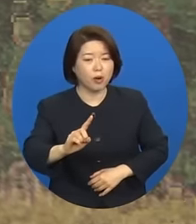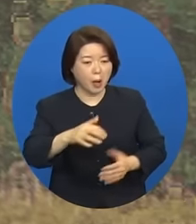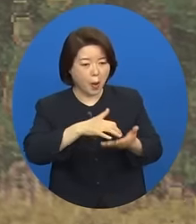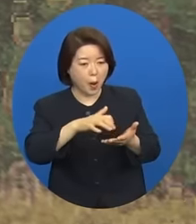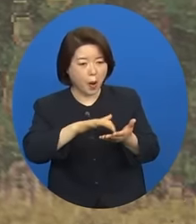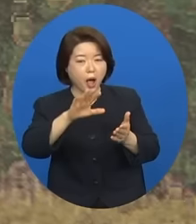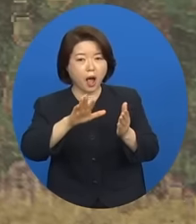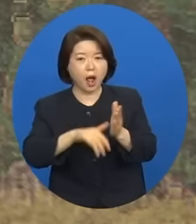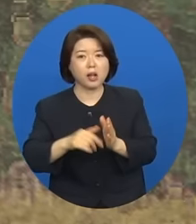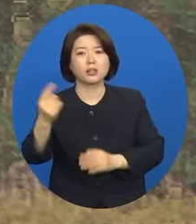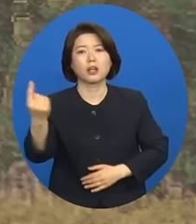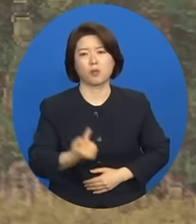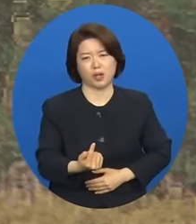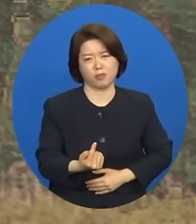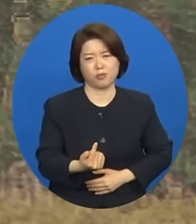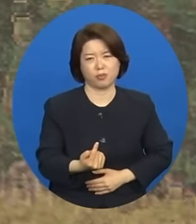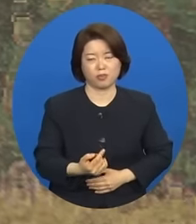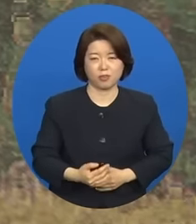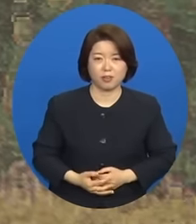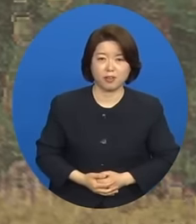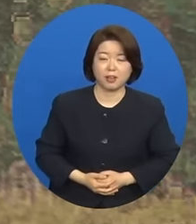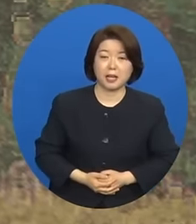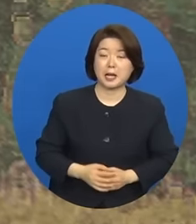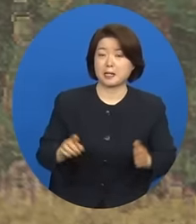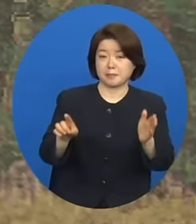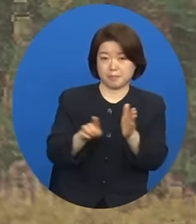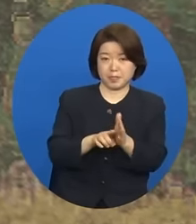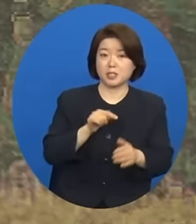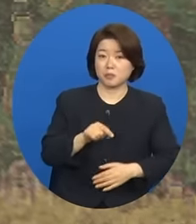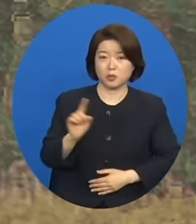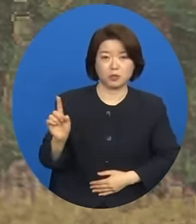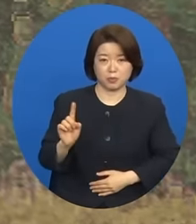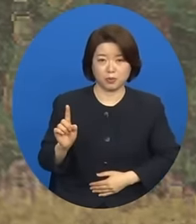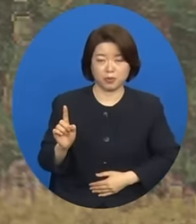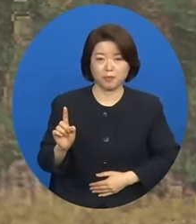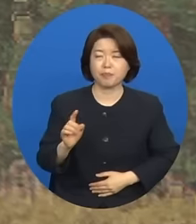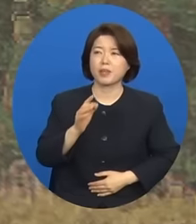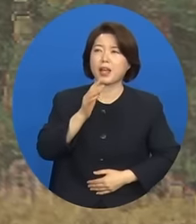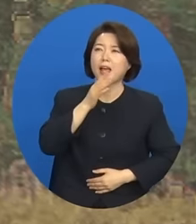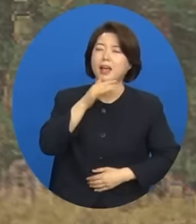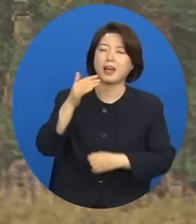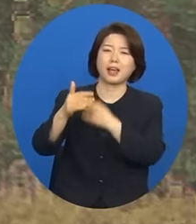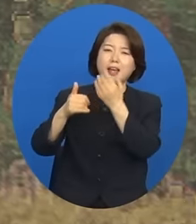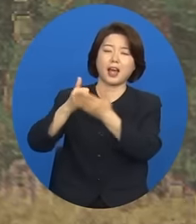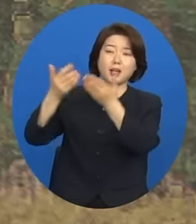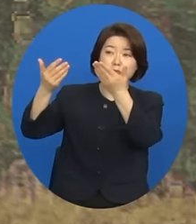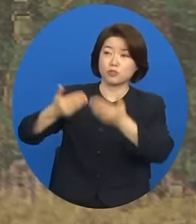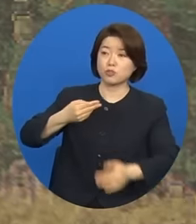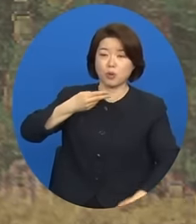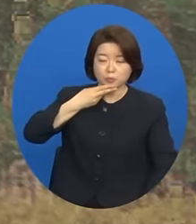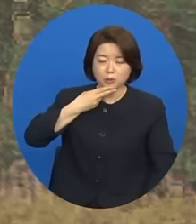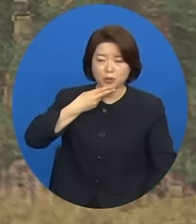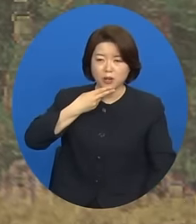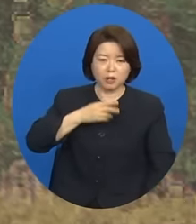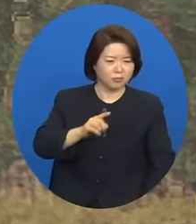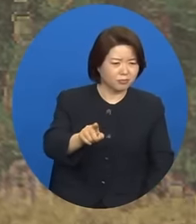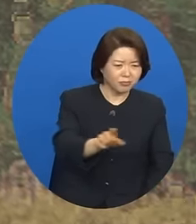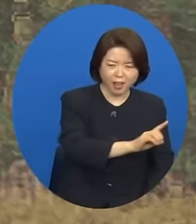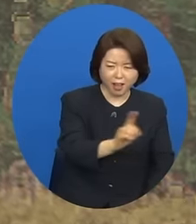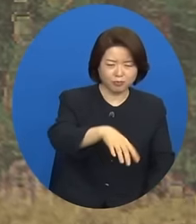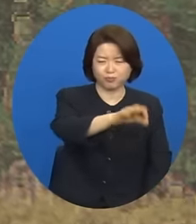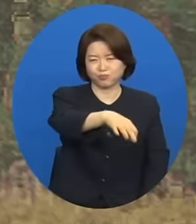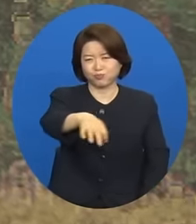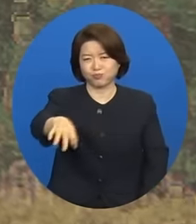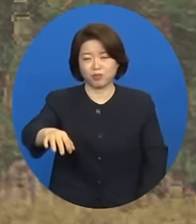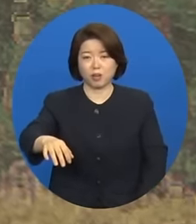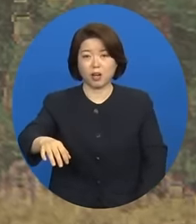여러분 온다는 거예요. 그러니까 믿음이라는 것은 결국에는 아, 하나님이 주시지 않으면 아무것도 아니고 그분이 모든